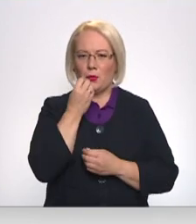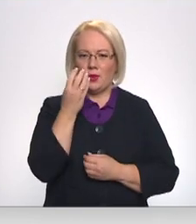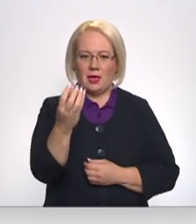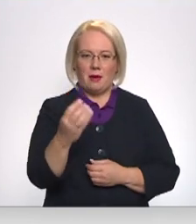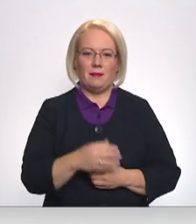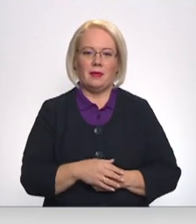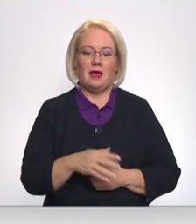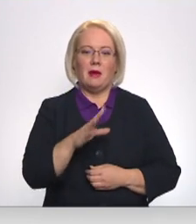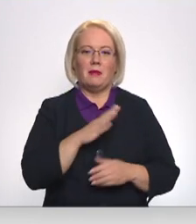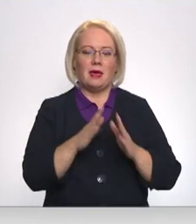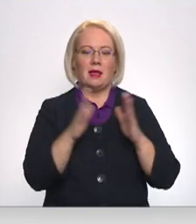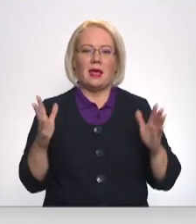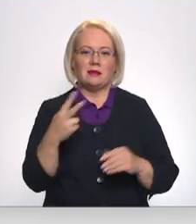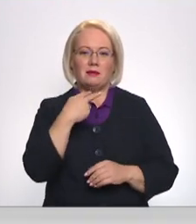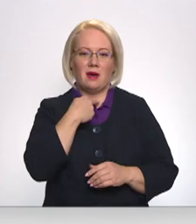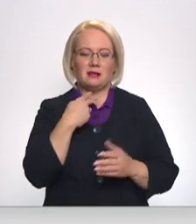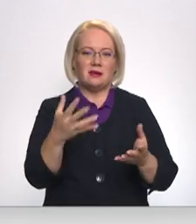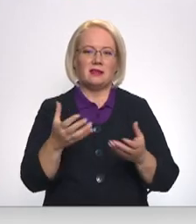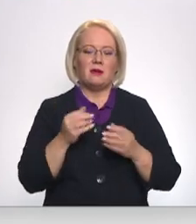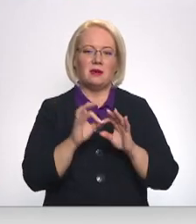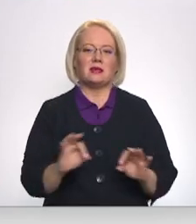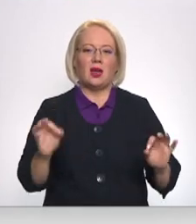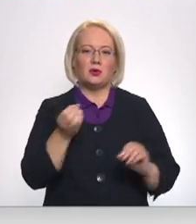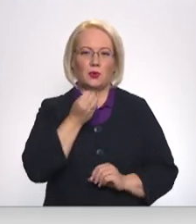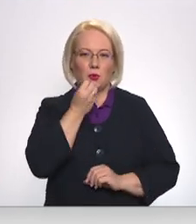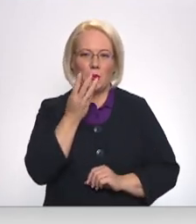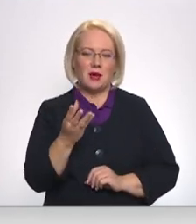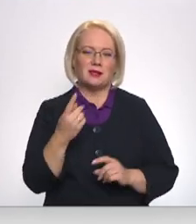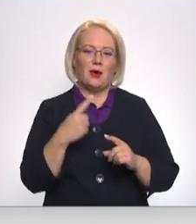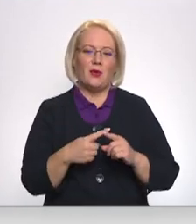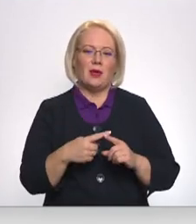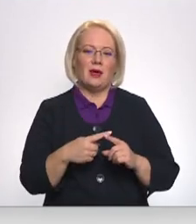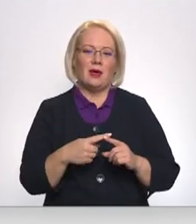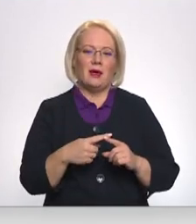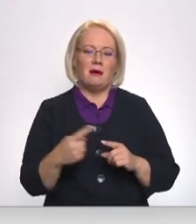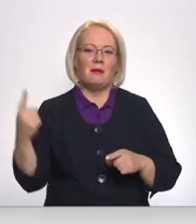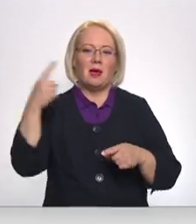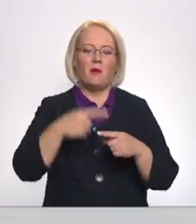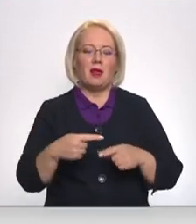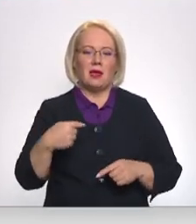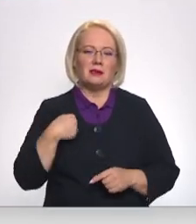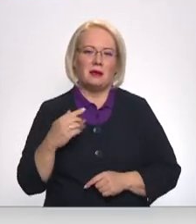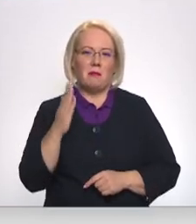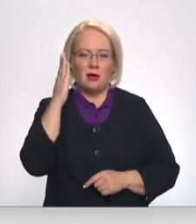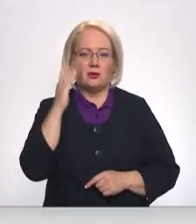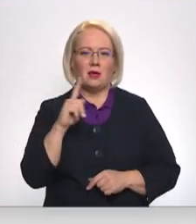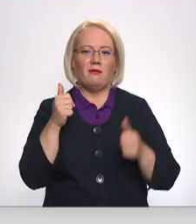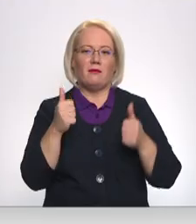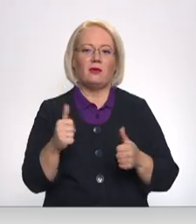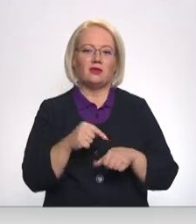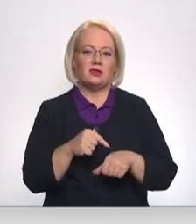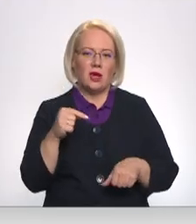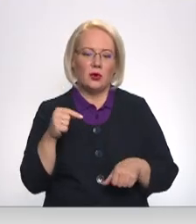bija ļoti liels pārsteigums saņemot skaistu rozīti un ovācijas par pirmo reizi balsojot. Ir forša sajūta